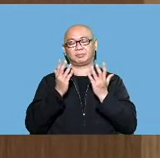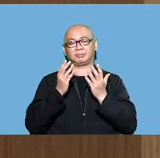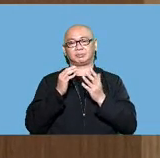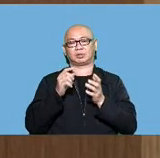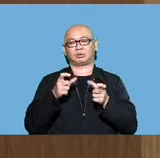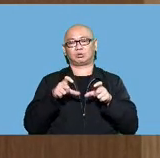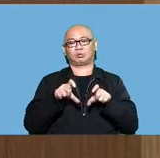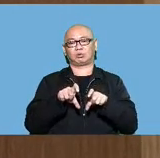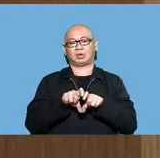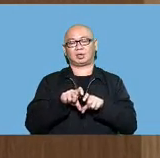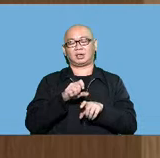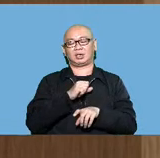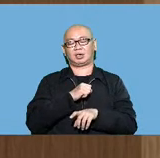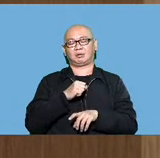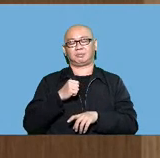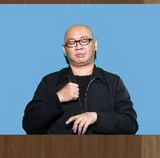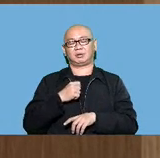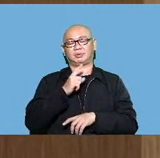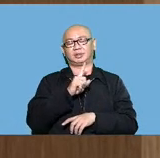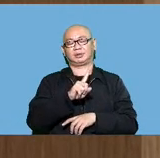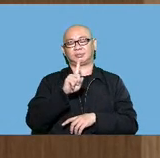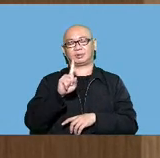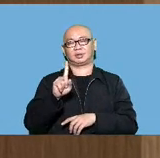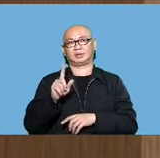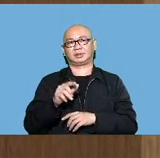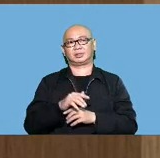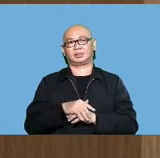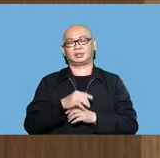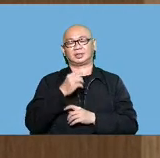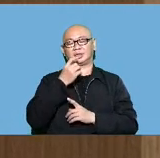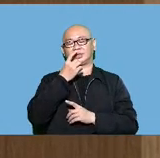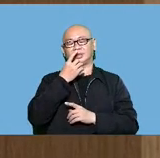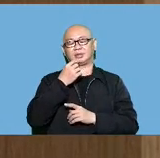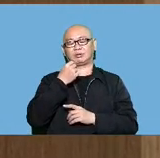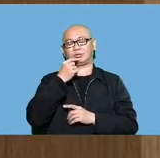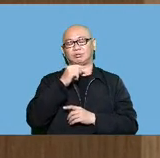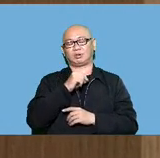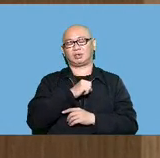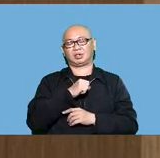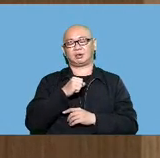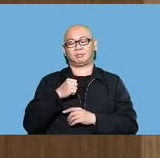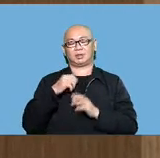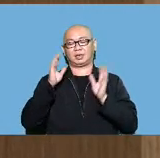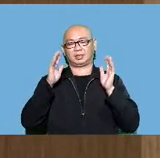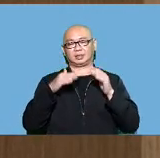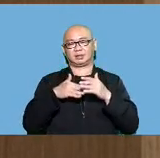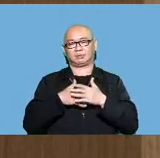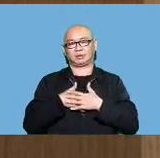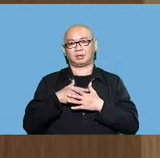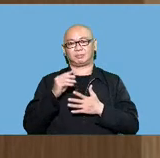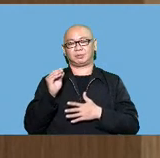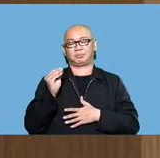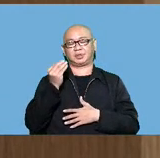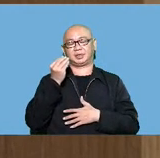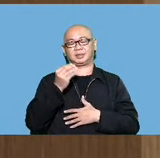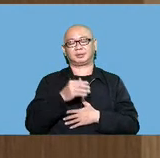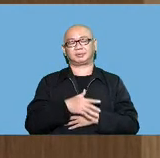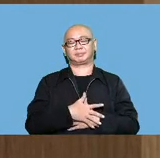menurut agama dan kepercayaan masing-masing. Mohon izin bagi yang beragama Islam, doa akan kami pimpin.